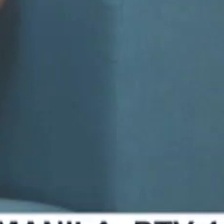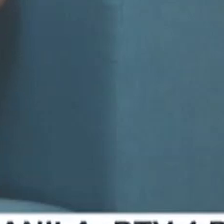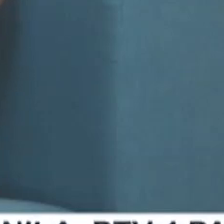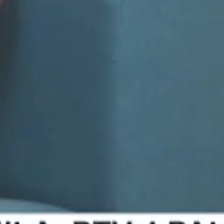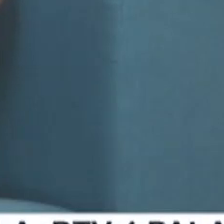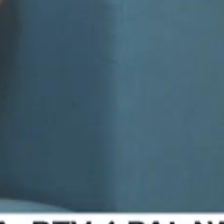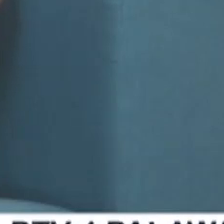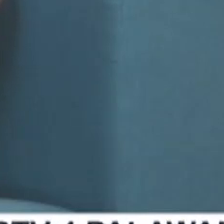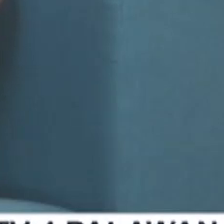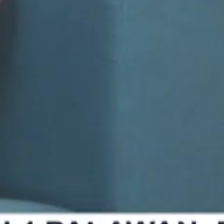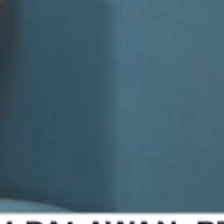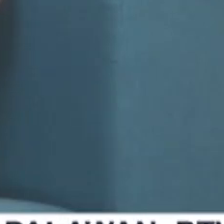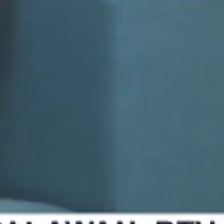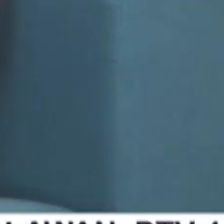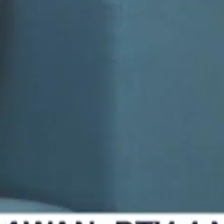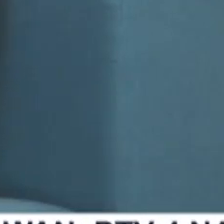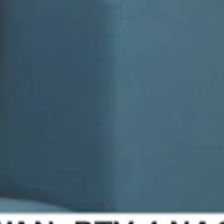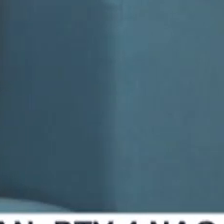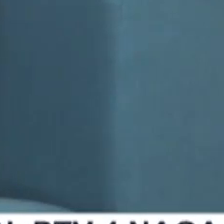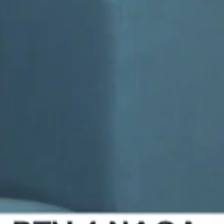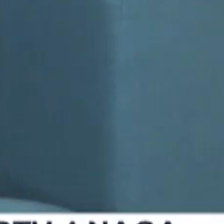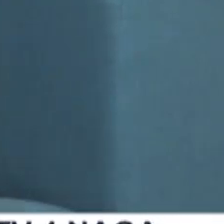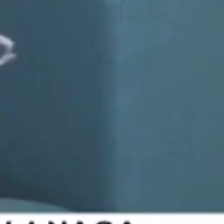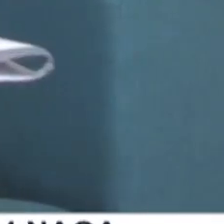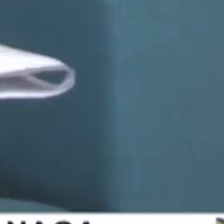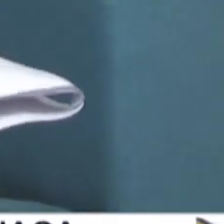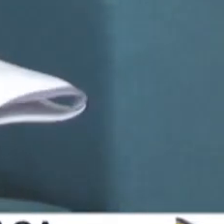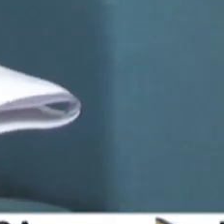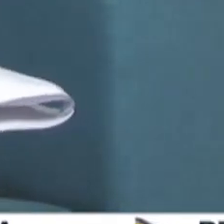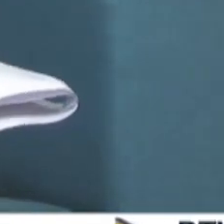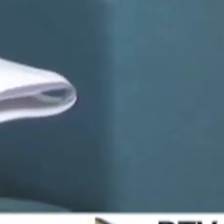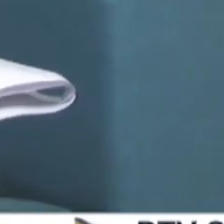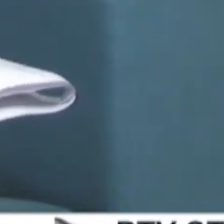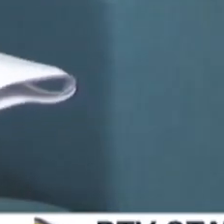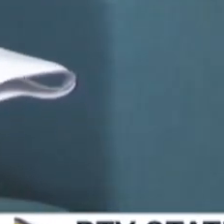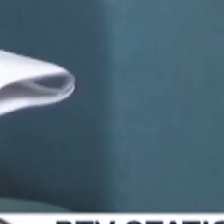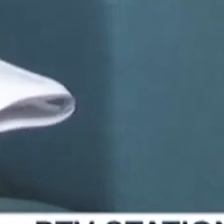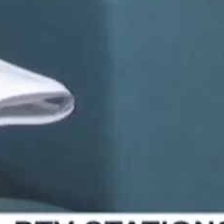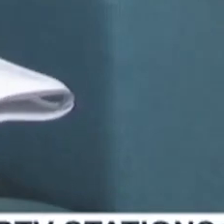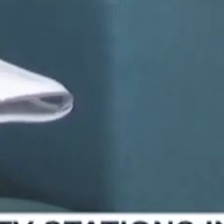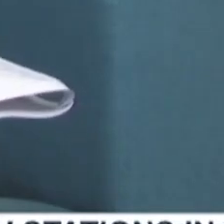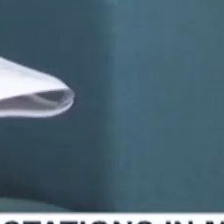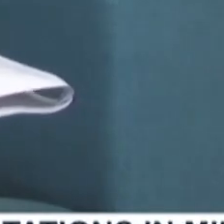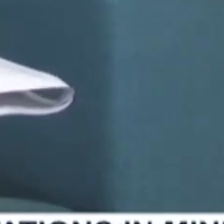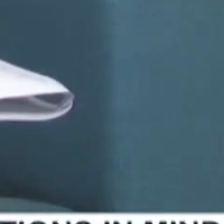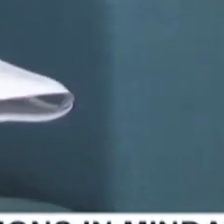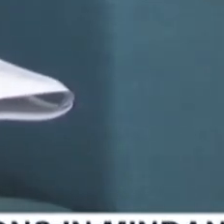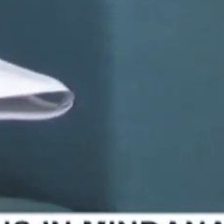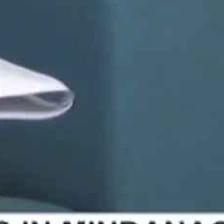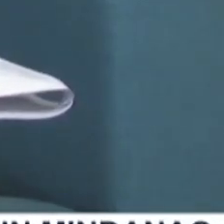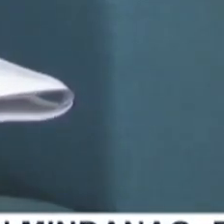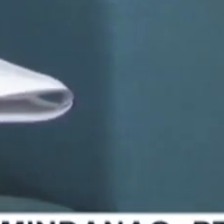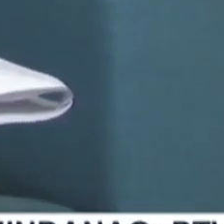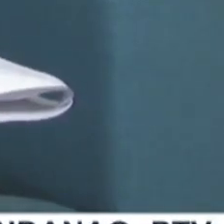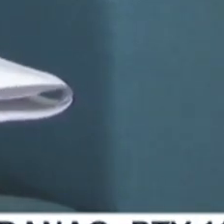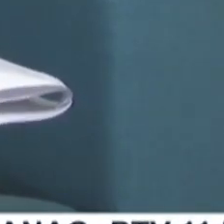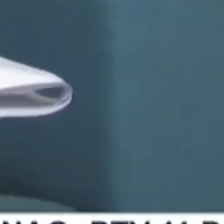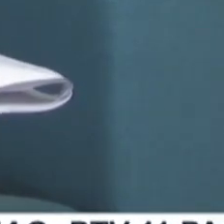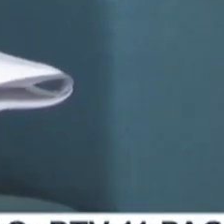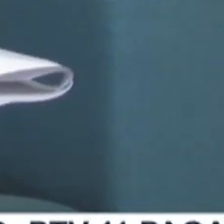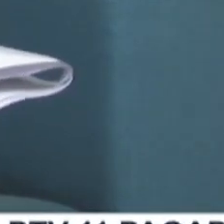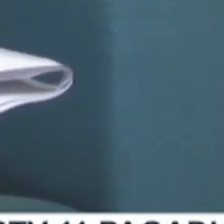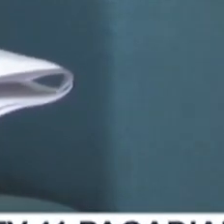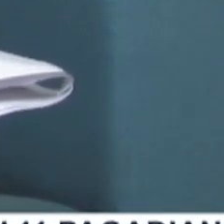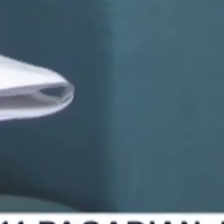Sabi nga, may nagbabalik ano, dito sa PTV, sa Pambansang TV, para ibahagi ang kanyang kwentong PTV. Isang very artistic at talented